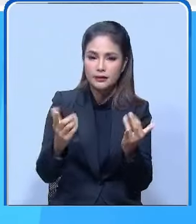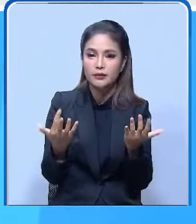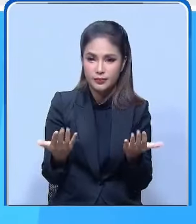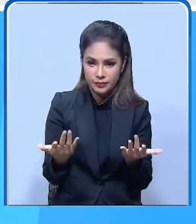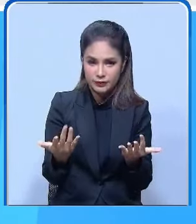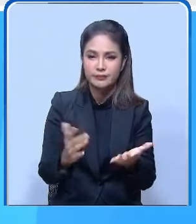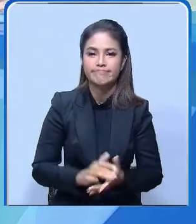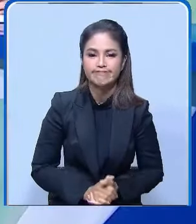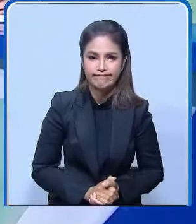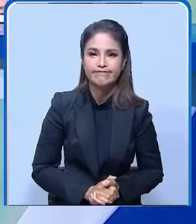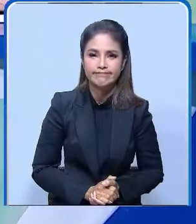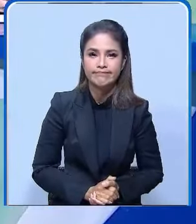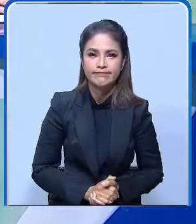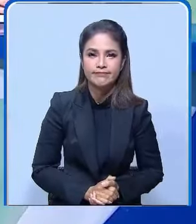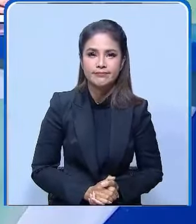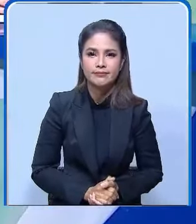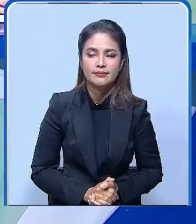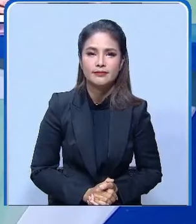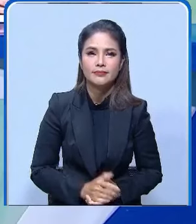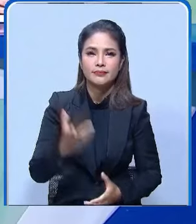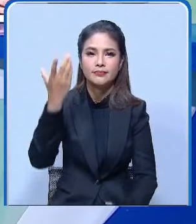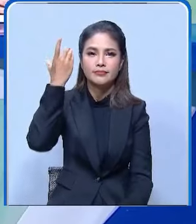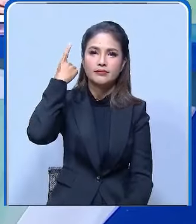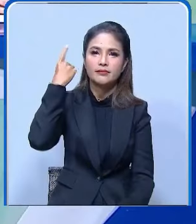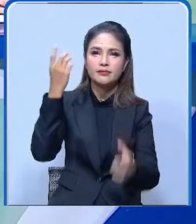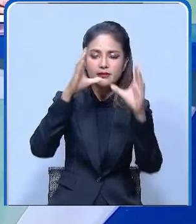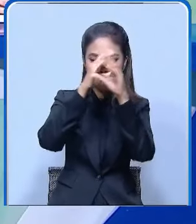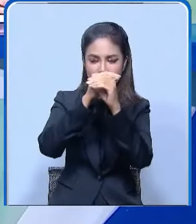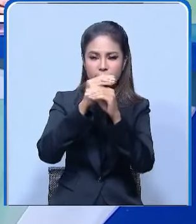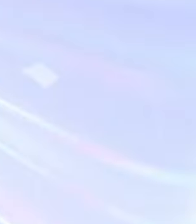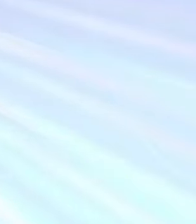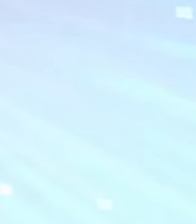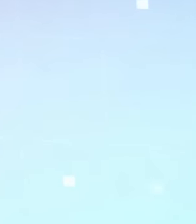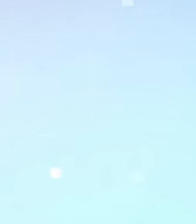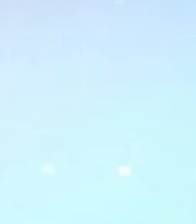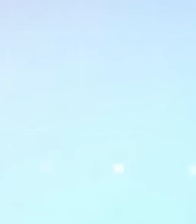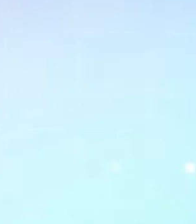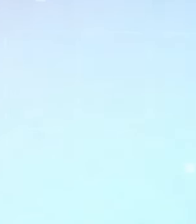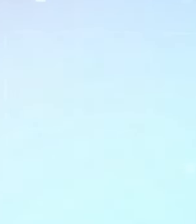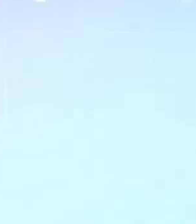รู้สึกว่าเมื่อคืนคุณชาดาไทเศษก็นอนที่นั่นเลยนะ เป็นใหญ่เลยเนาะ